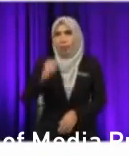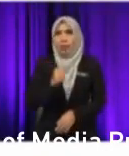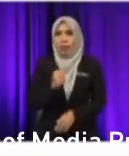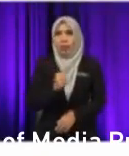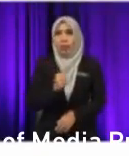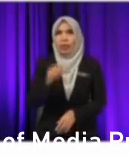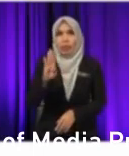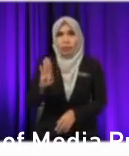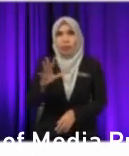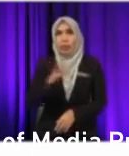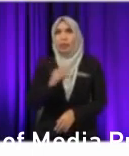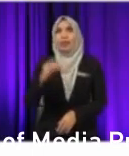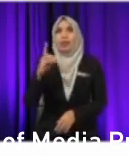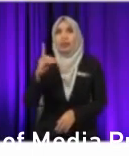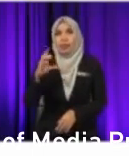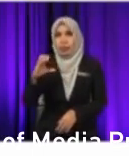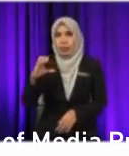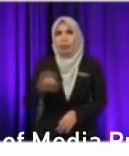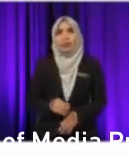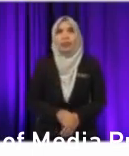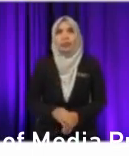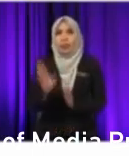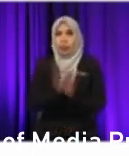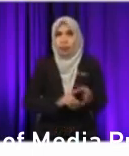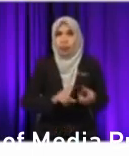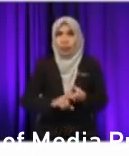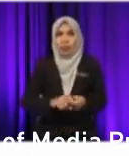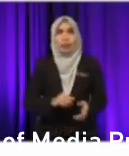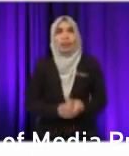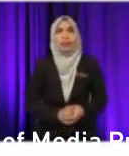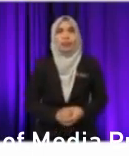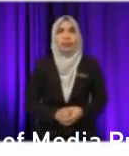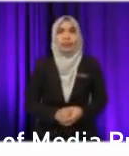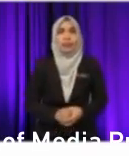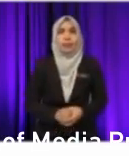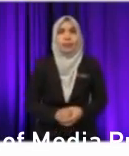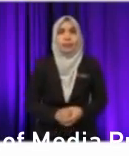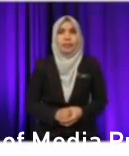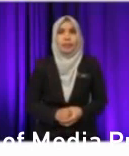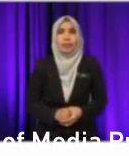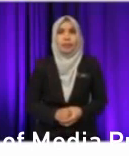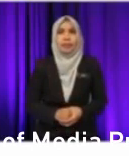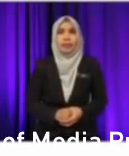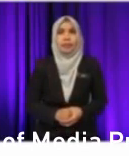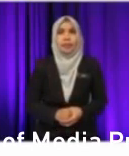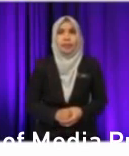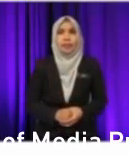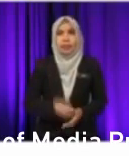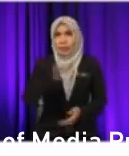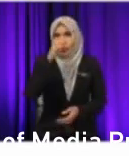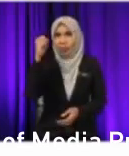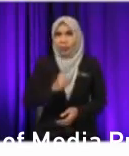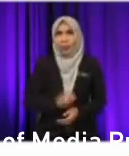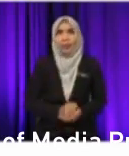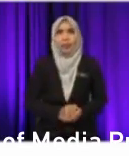kita berikan tadi. Okey, seterusnya, ini adalah soalan untuk ASK. Okey, soalan ASK